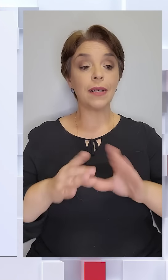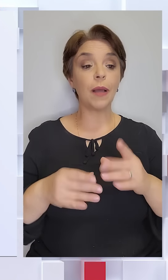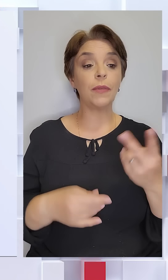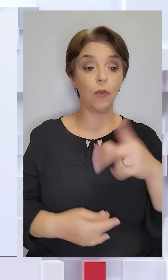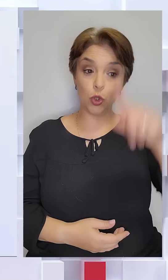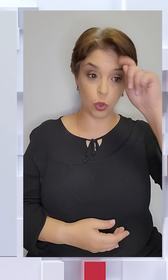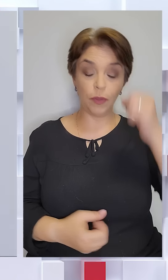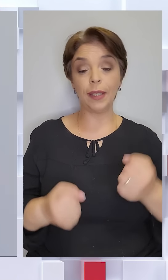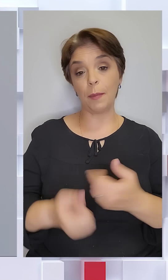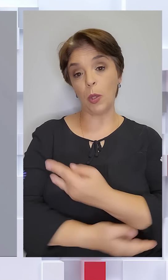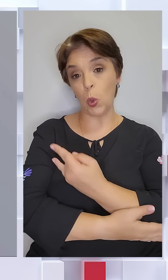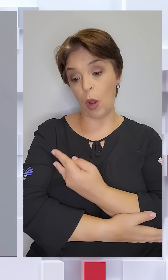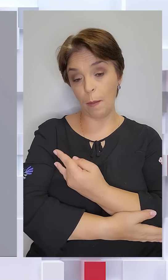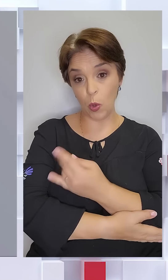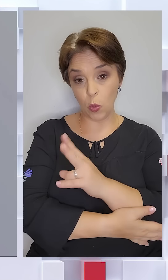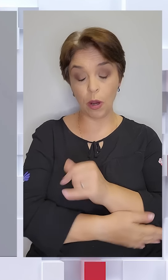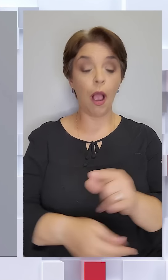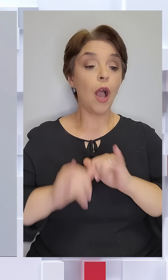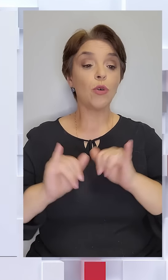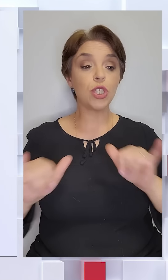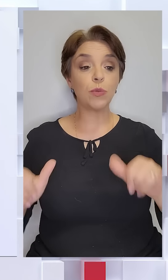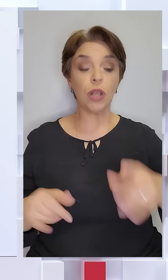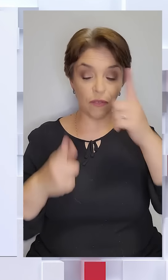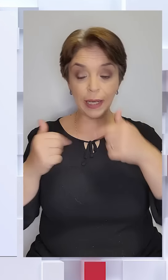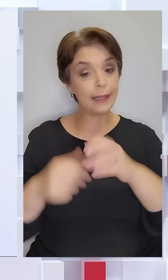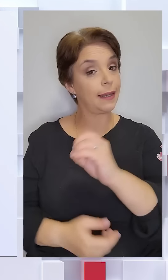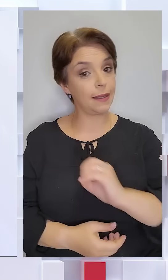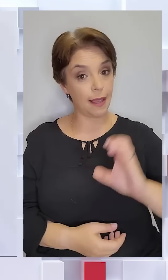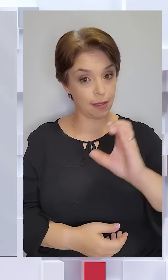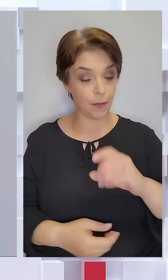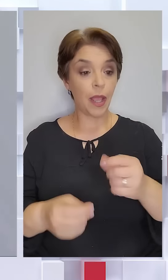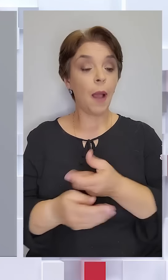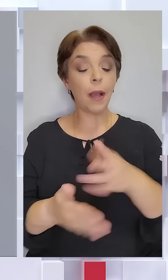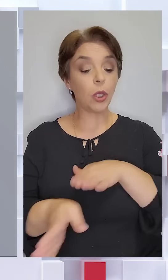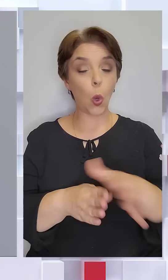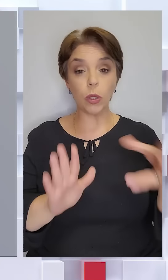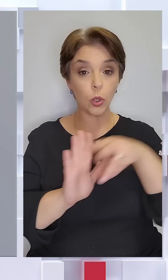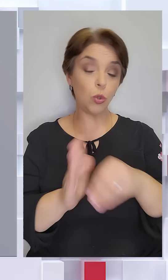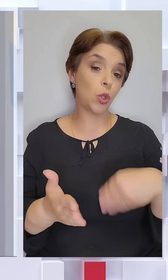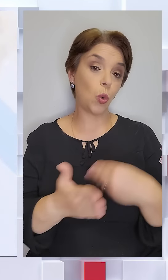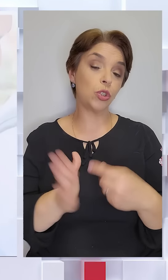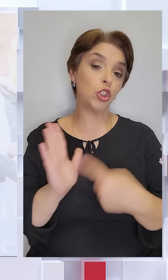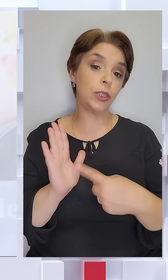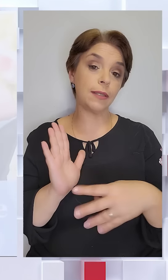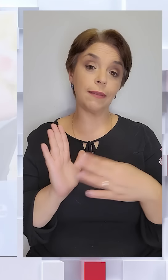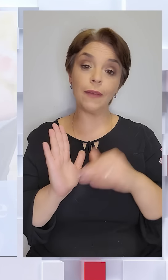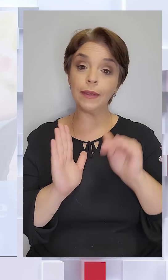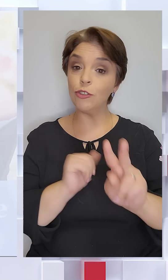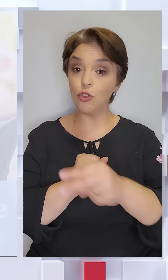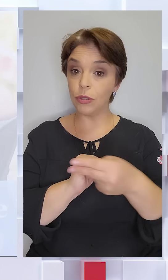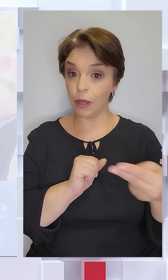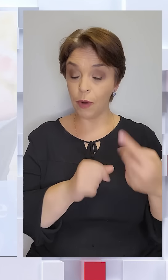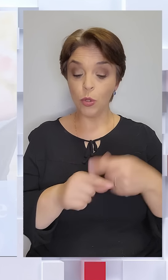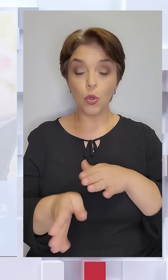двоє чоловіків тримають на руках малюка, розповсюджувався в країнах ЄС. Пакет All Inclusive коштував 69 тисяч